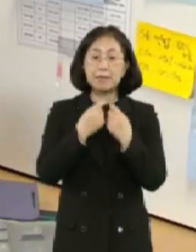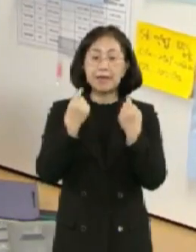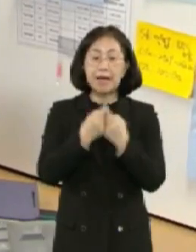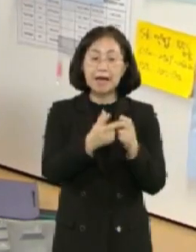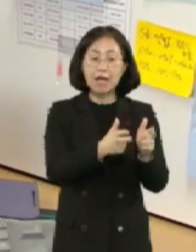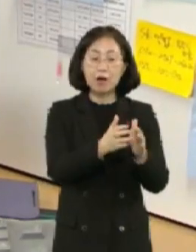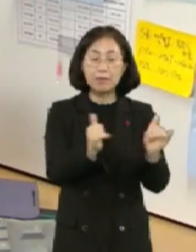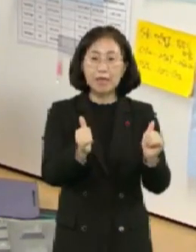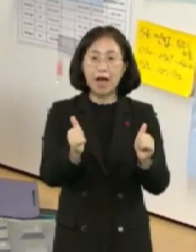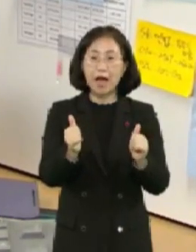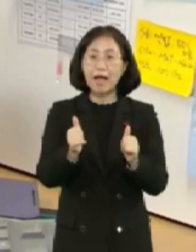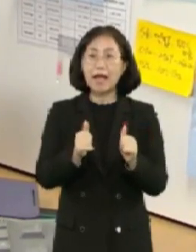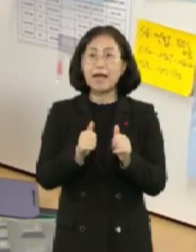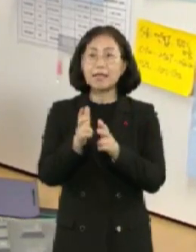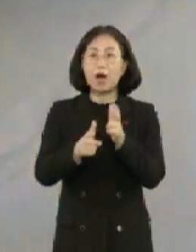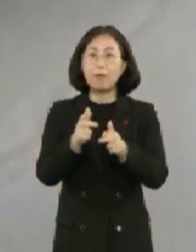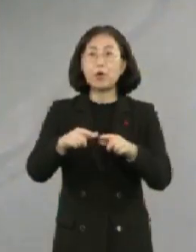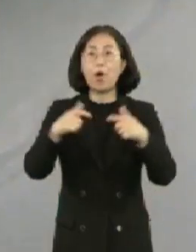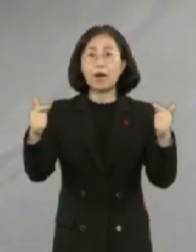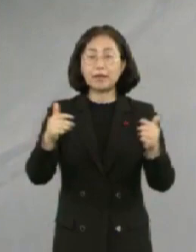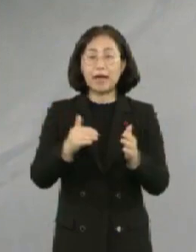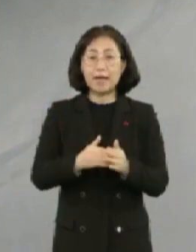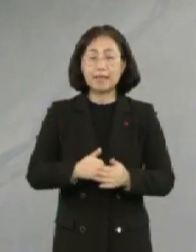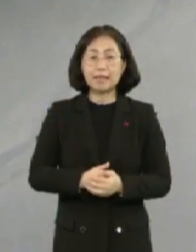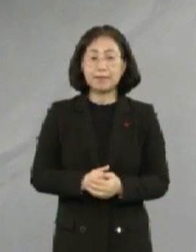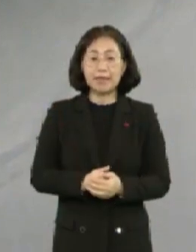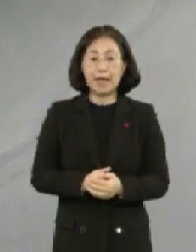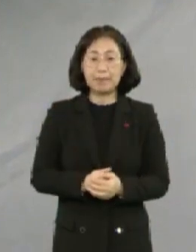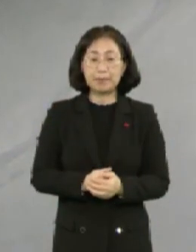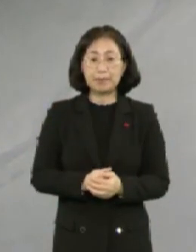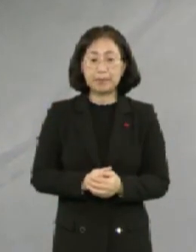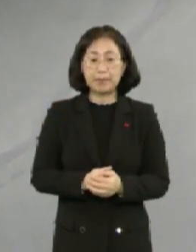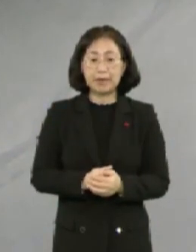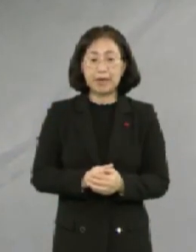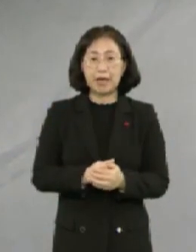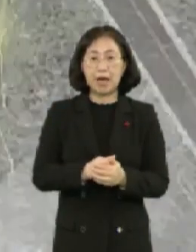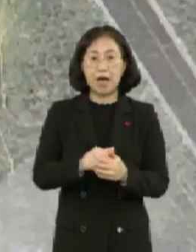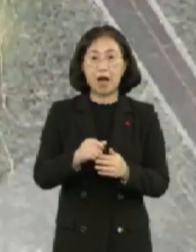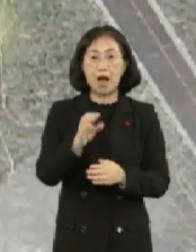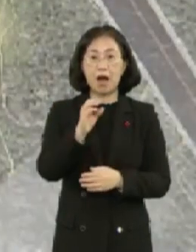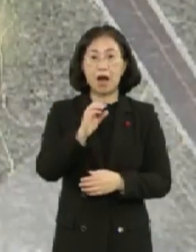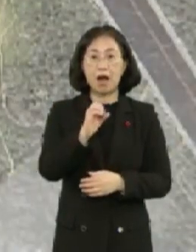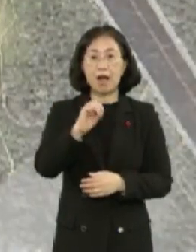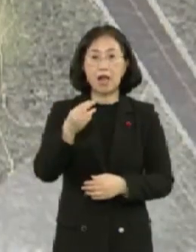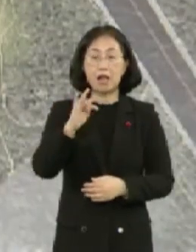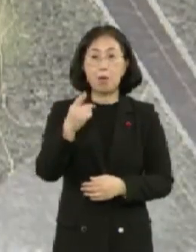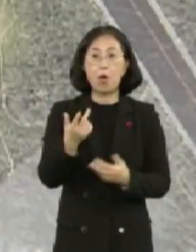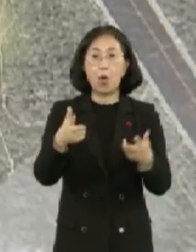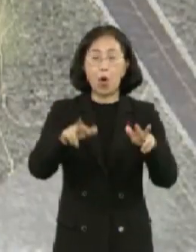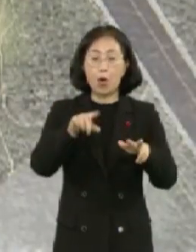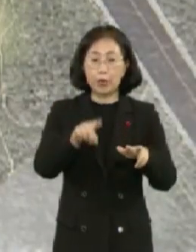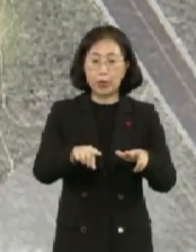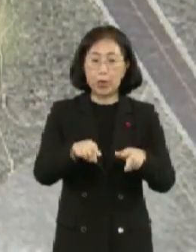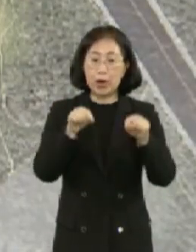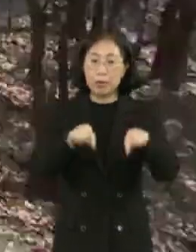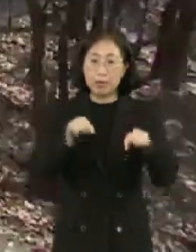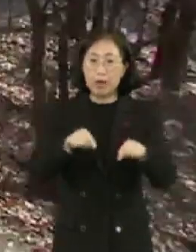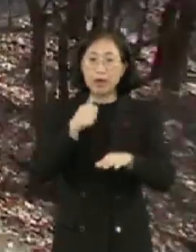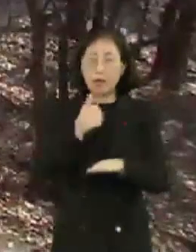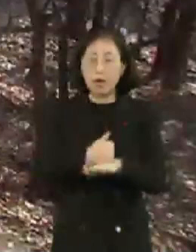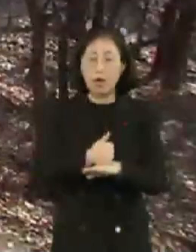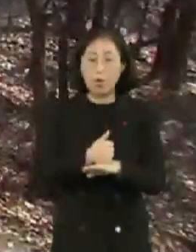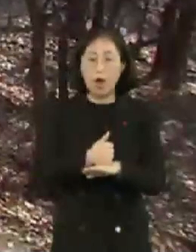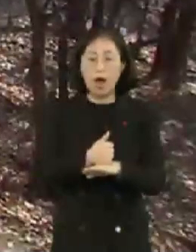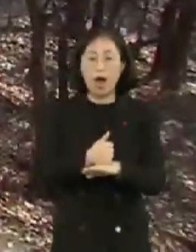사업자의 공원 사업도 확대했습니다. 일본 공원 사업지구의 경우에도 민간 사업자와 협상을 통해 제한 당시보다